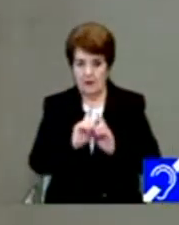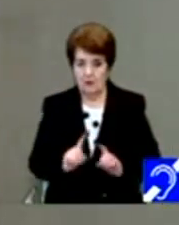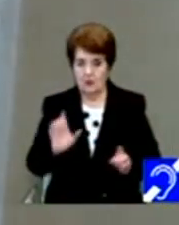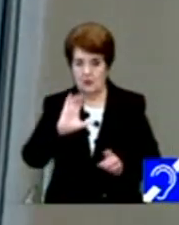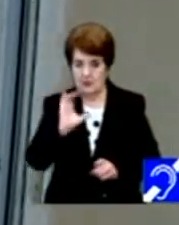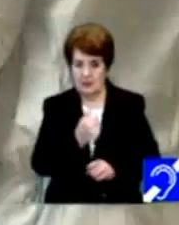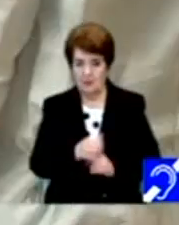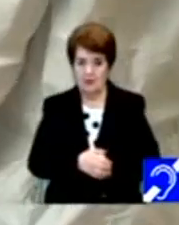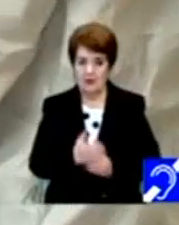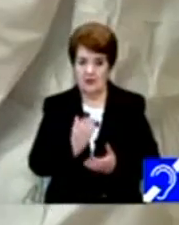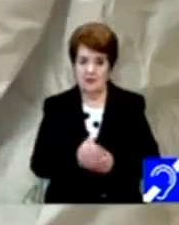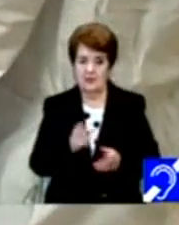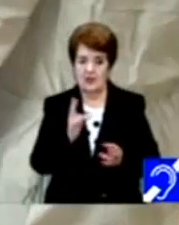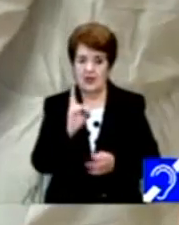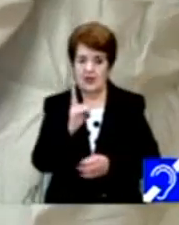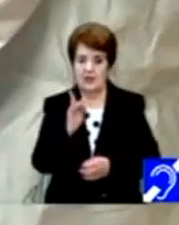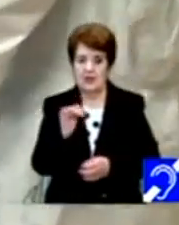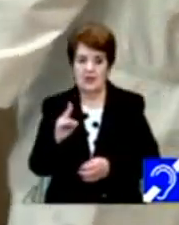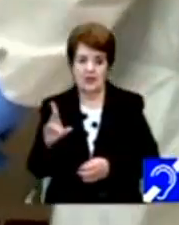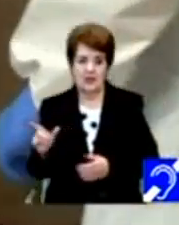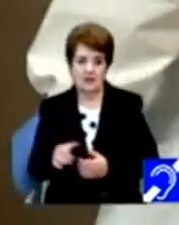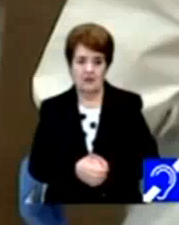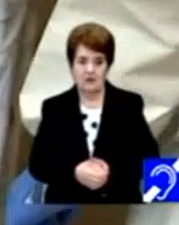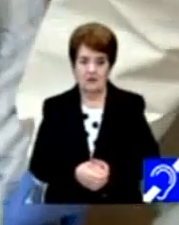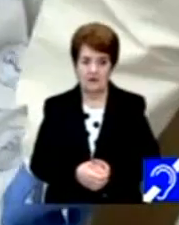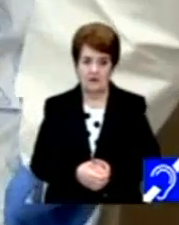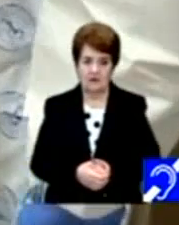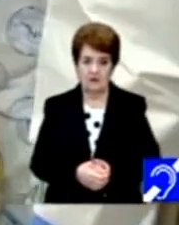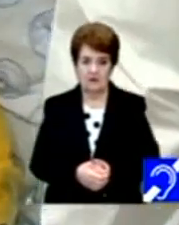severe, forme critice. Vă e frig?